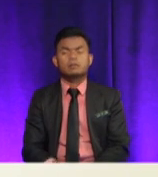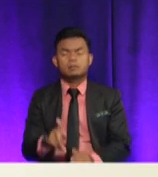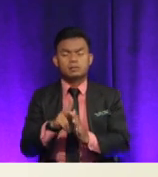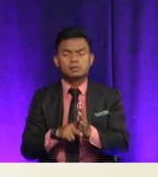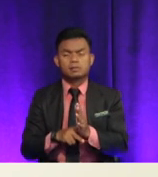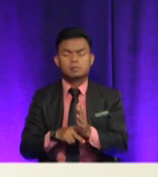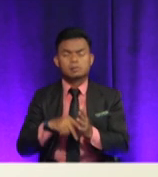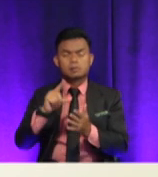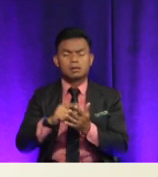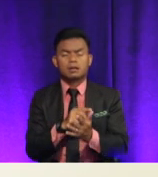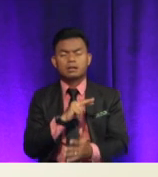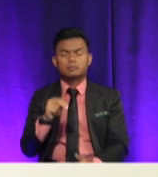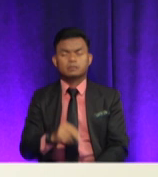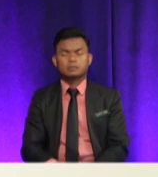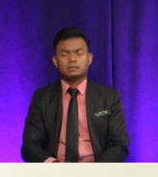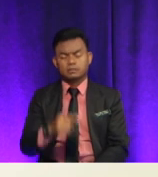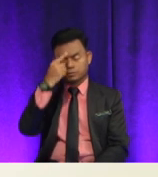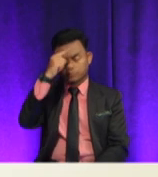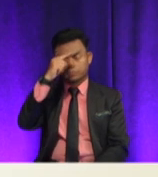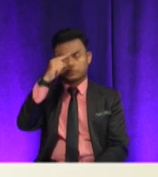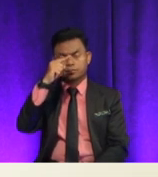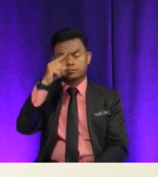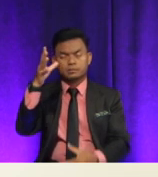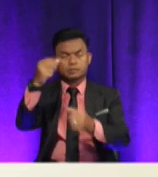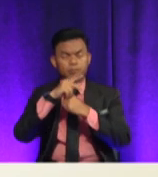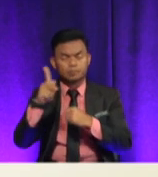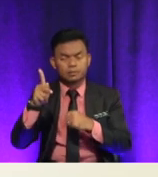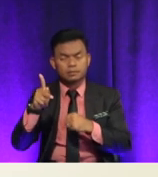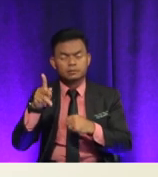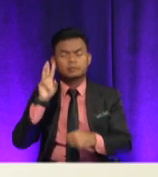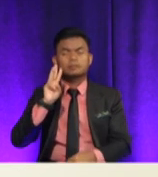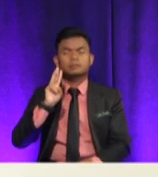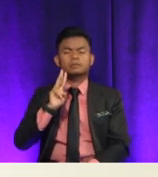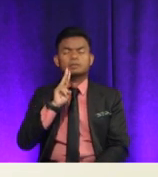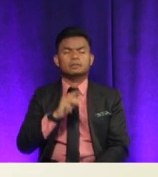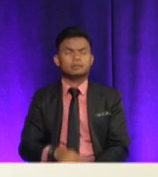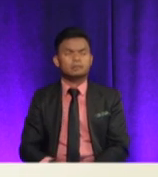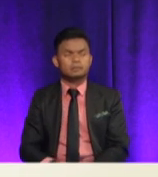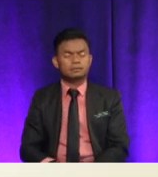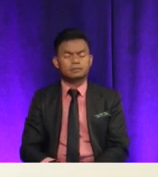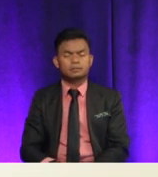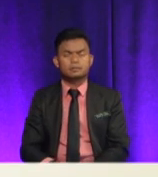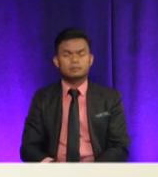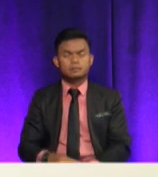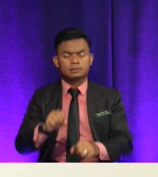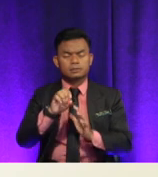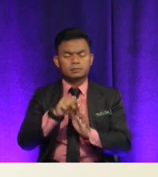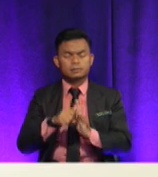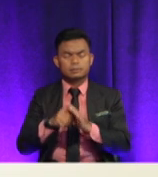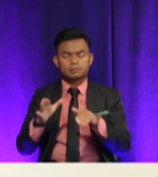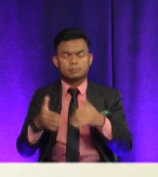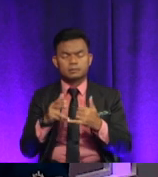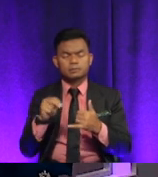mereka untuk mendapatkan air sebagaimana untuk Oke sebagaimana untuk eee keinginan Baginda